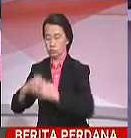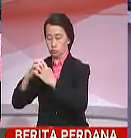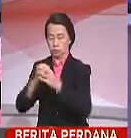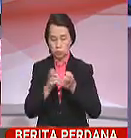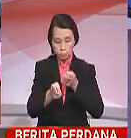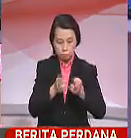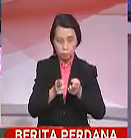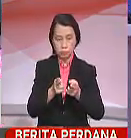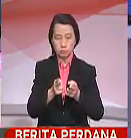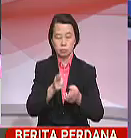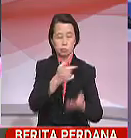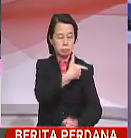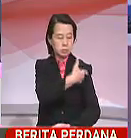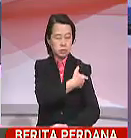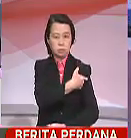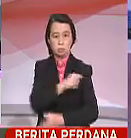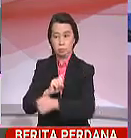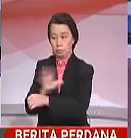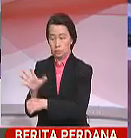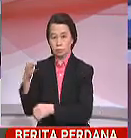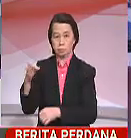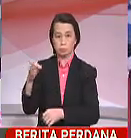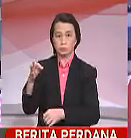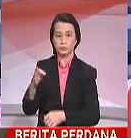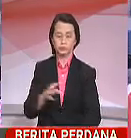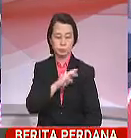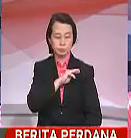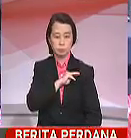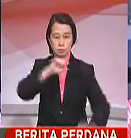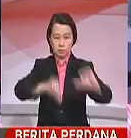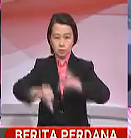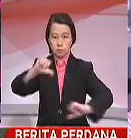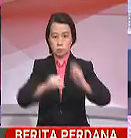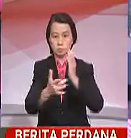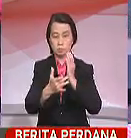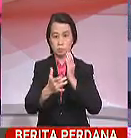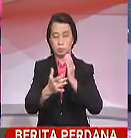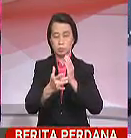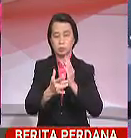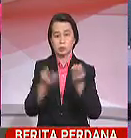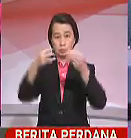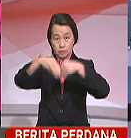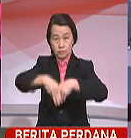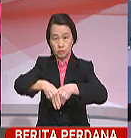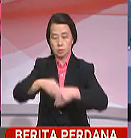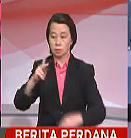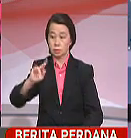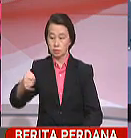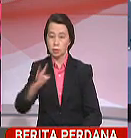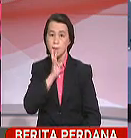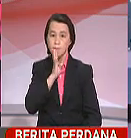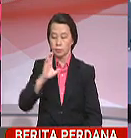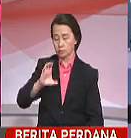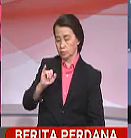program imunisasi COVID-19 kebangsaan. Menteri Sains, Teknologi dan Inovasi Khairi Jamaluddin berkata CITF